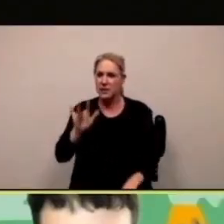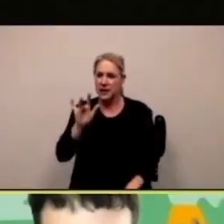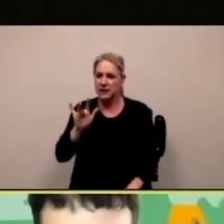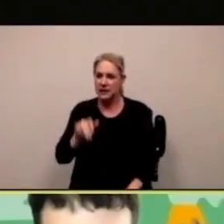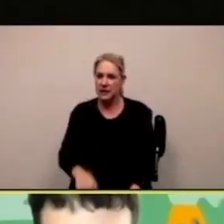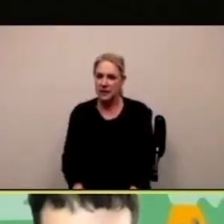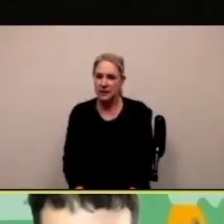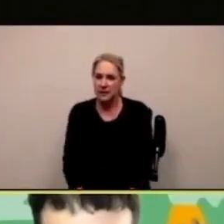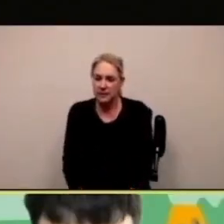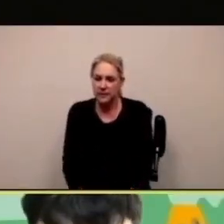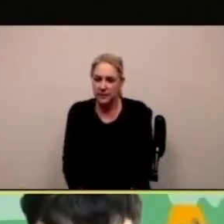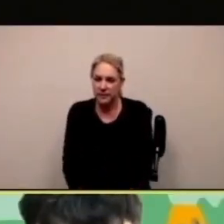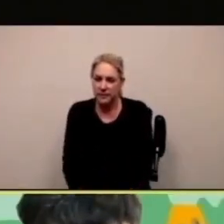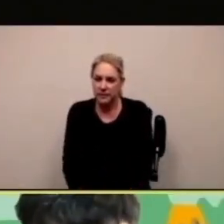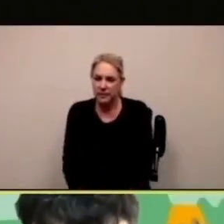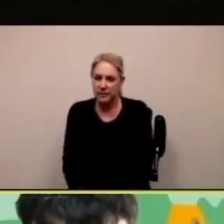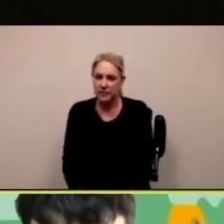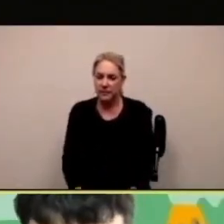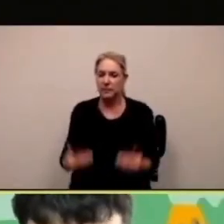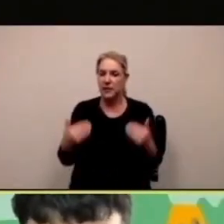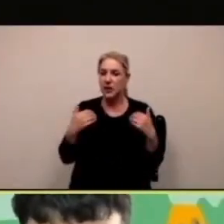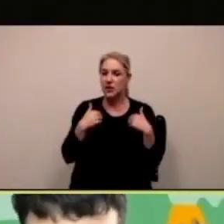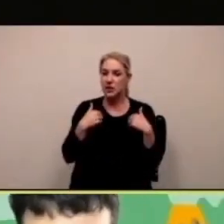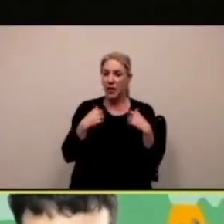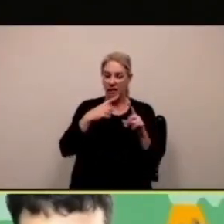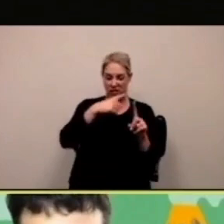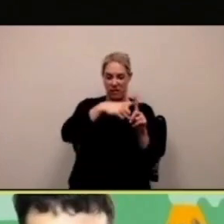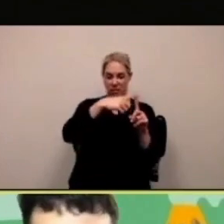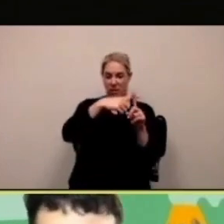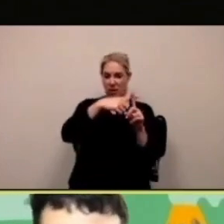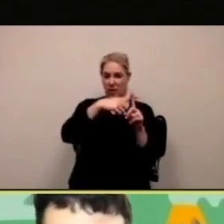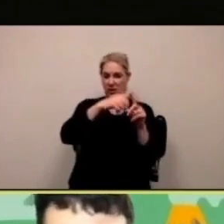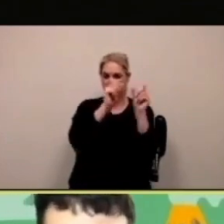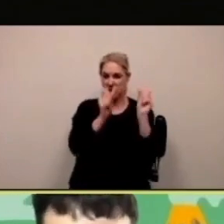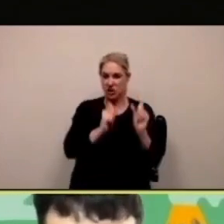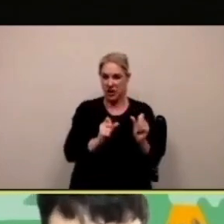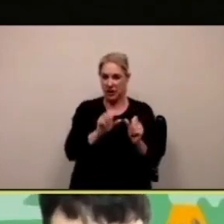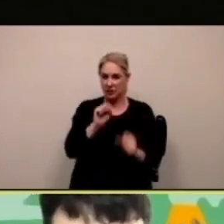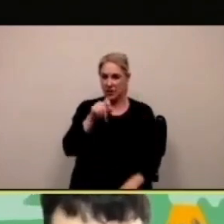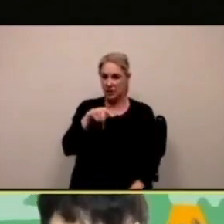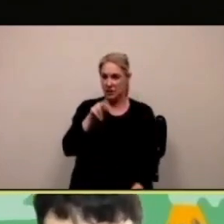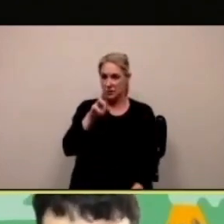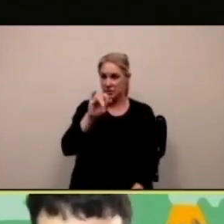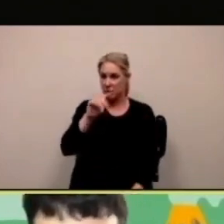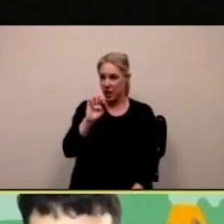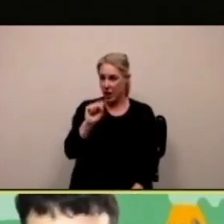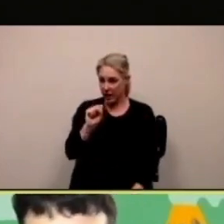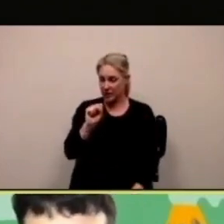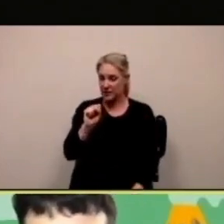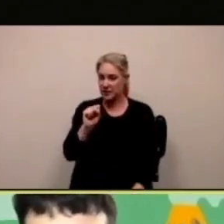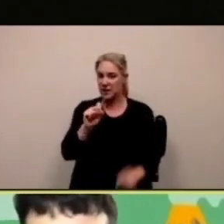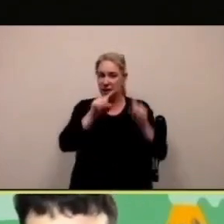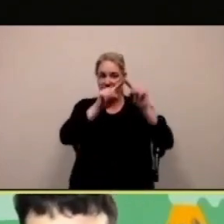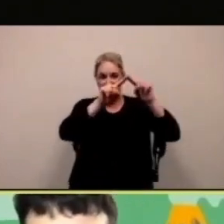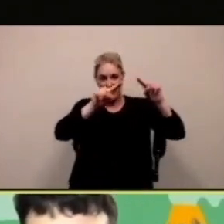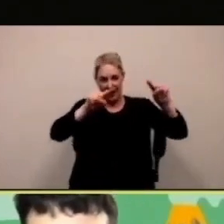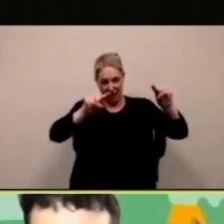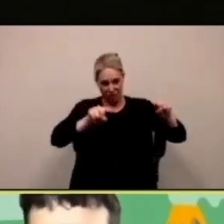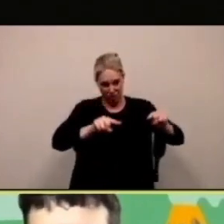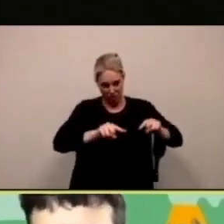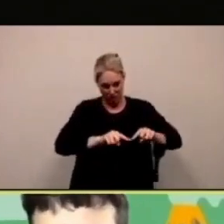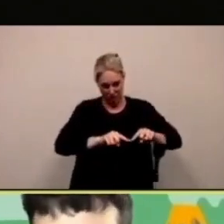こちらは時計回りで回転させるのだとブロックを取り入れてますね